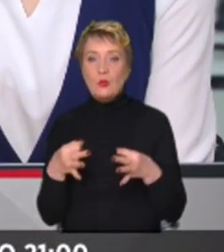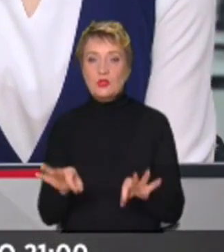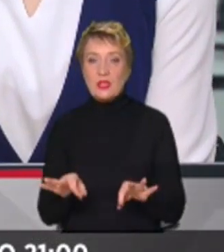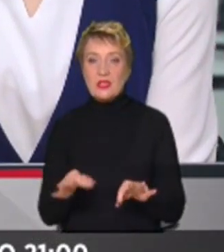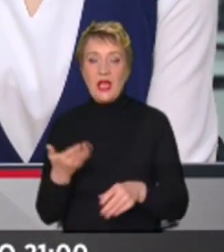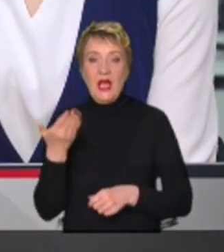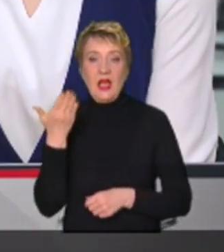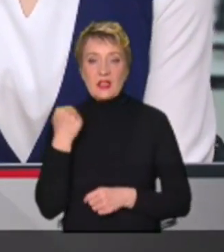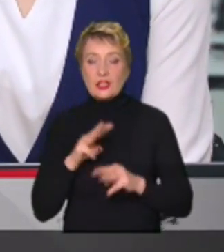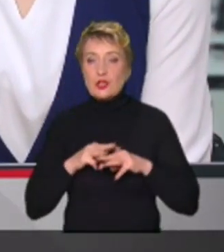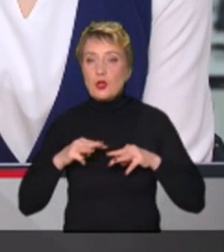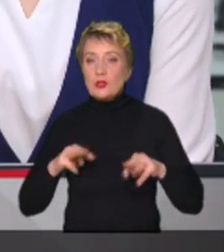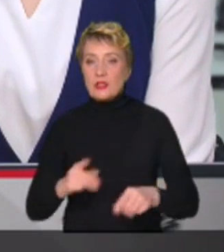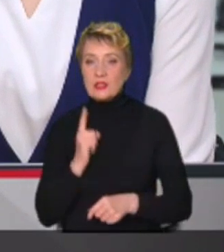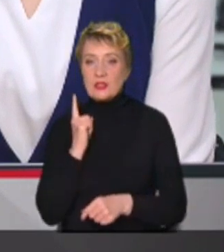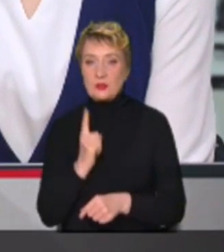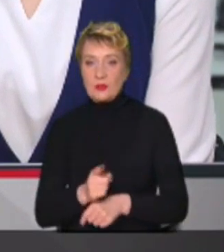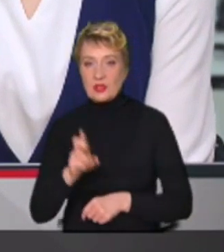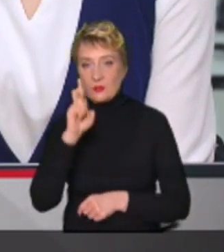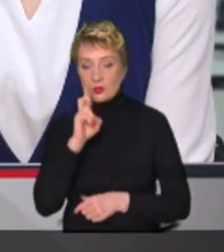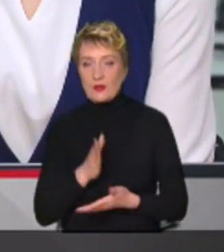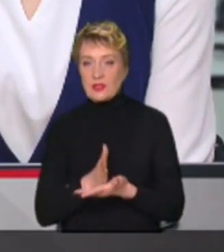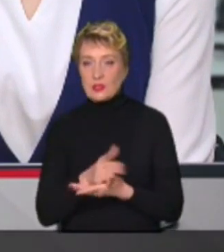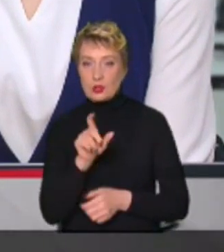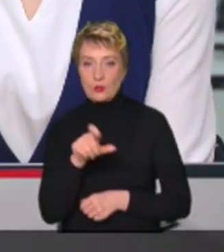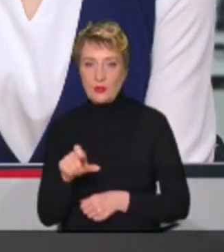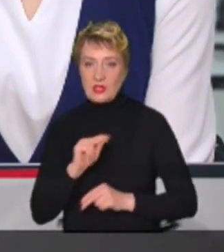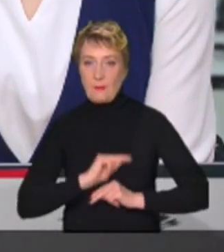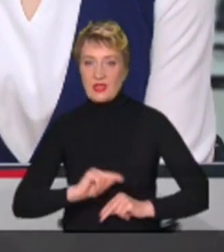Нагадаємо, що раніше уряд також заборонив державним службовцям працювати дистанційно за кордоном.